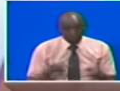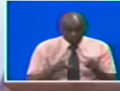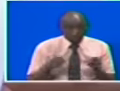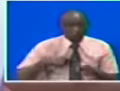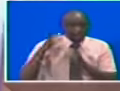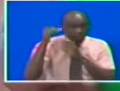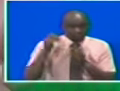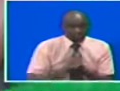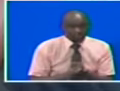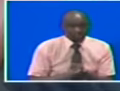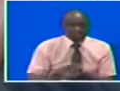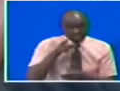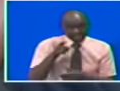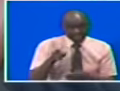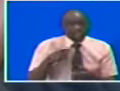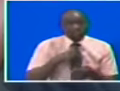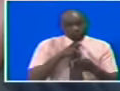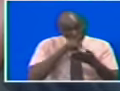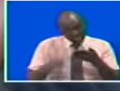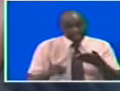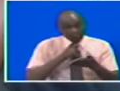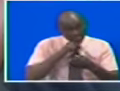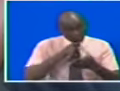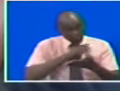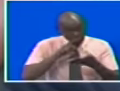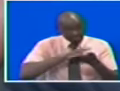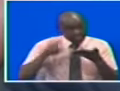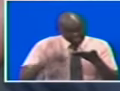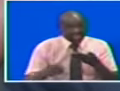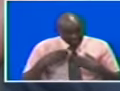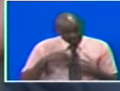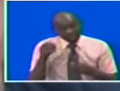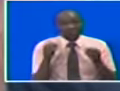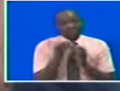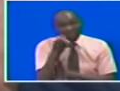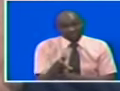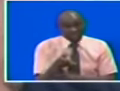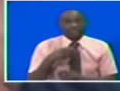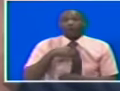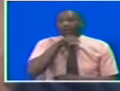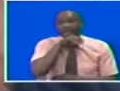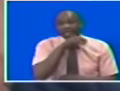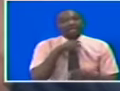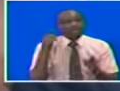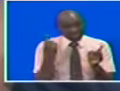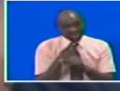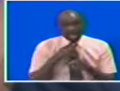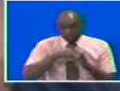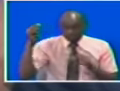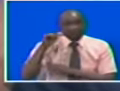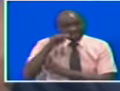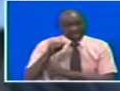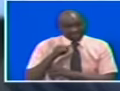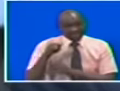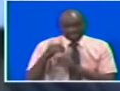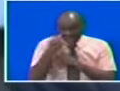tunatumaini kwamba weekend yenyewe itakuwa na kikao kingine cha wenzangu. Ndugu yetu Raila ako nje kwa sasa, lakini mimi